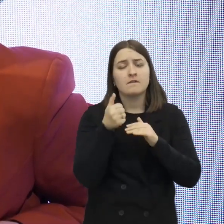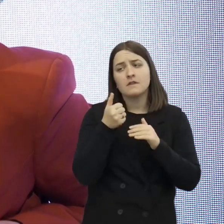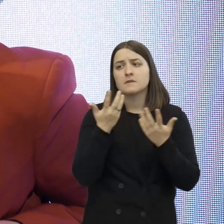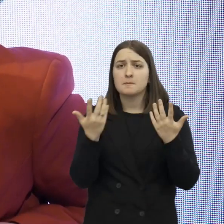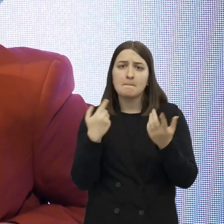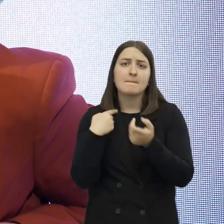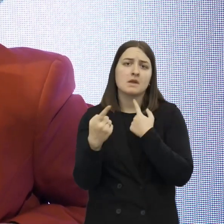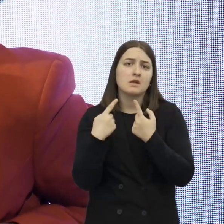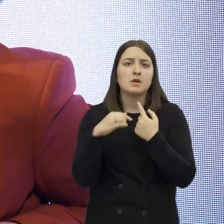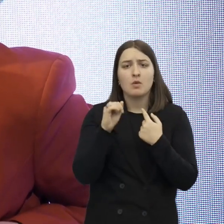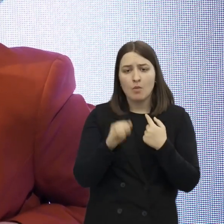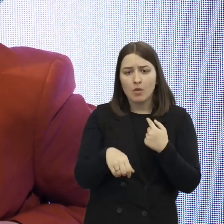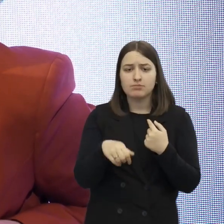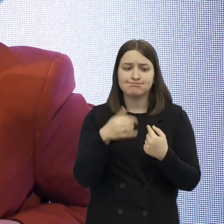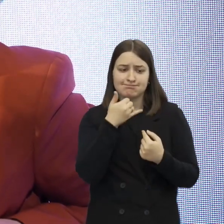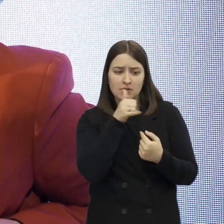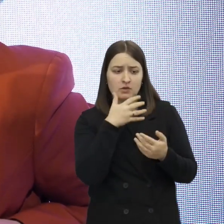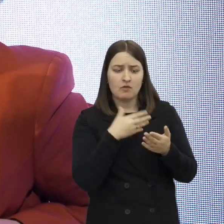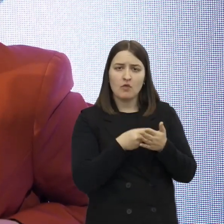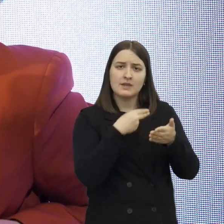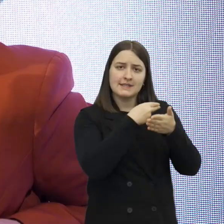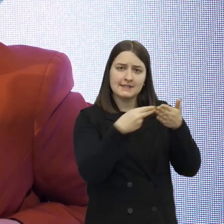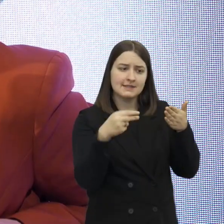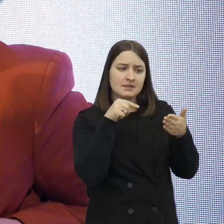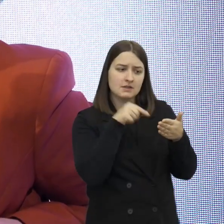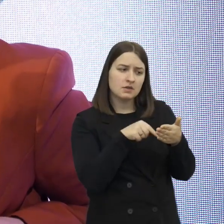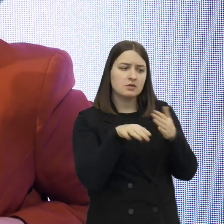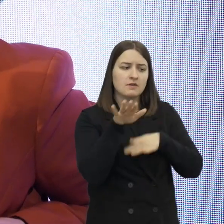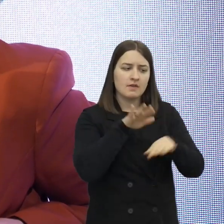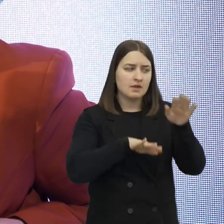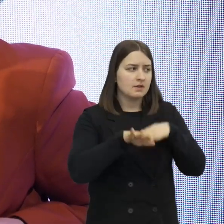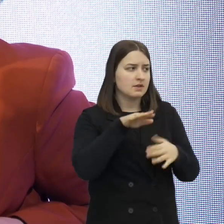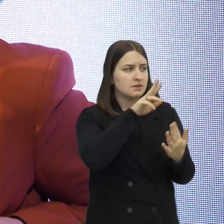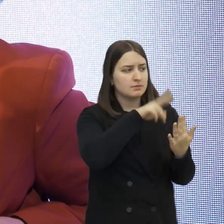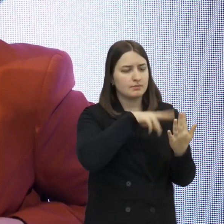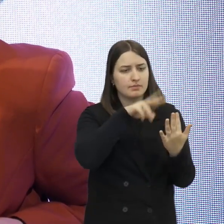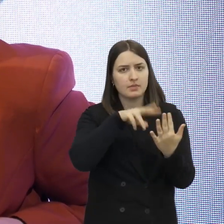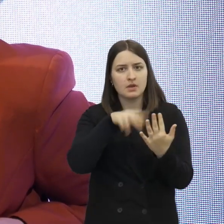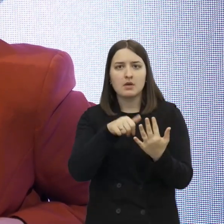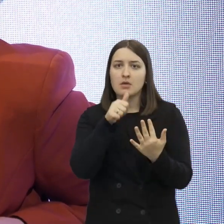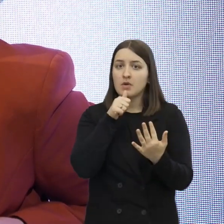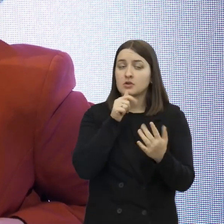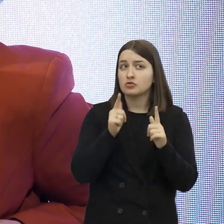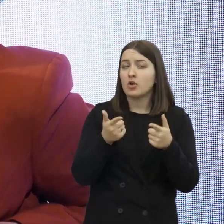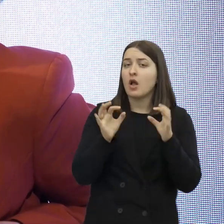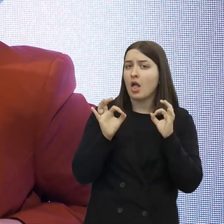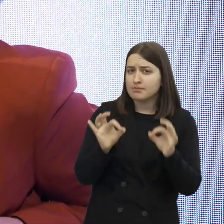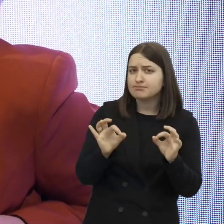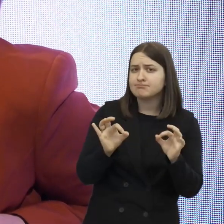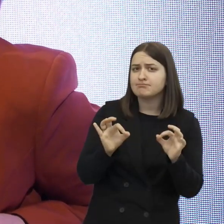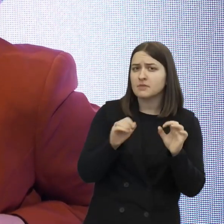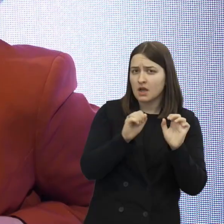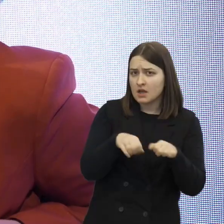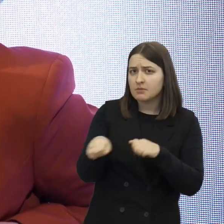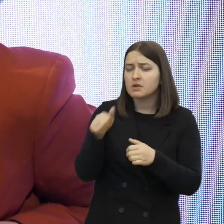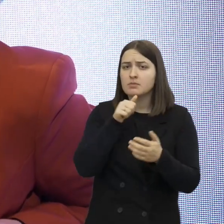savo procedūras darbe. Pavyzdžiui, ar yra sudarytos galimybės pasirašyti